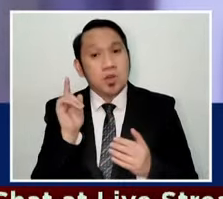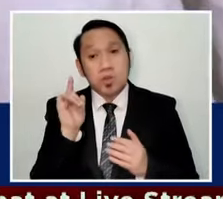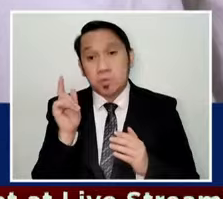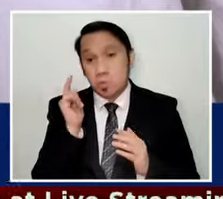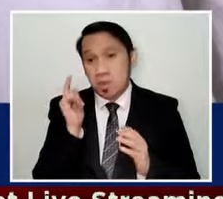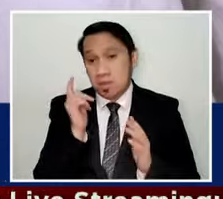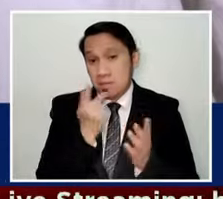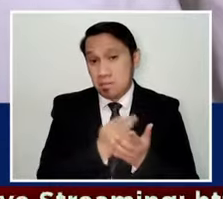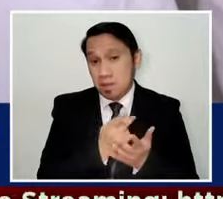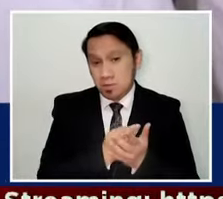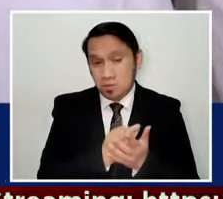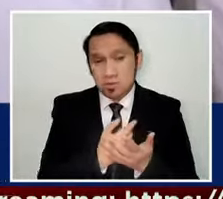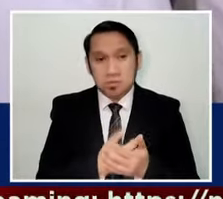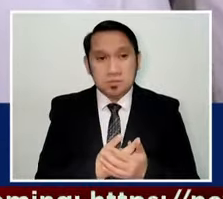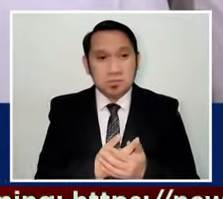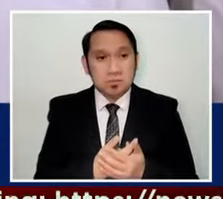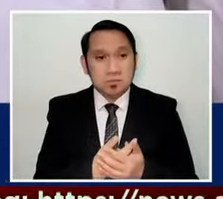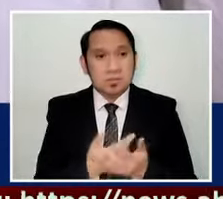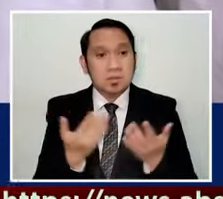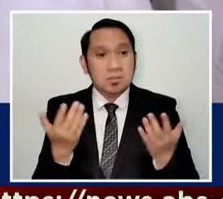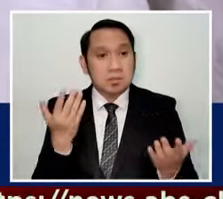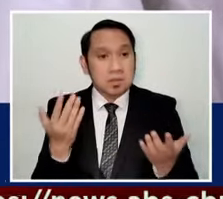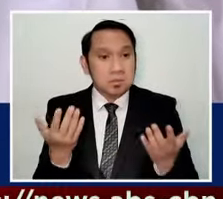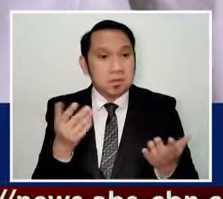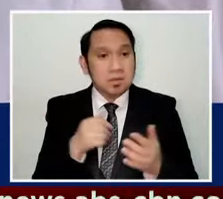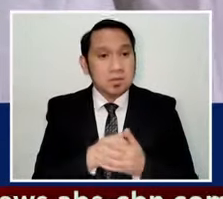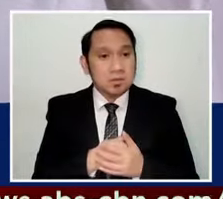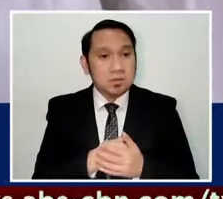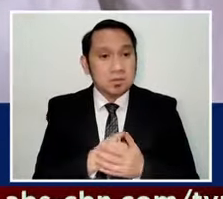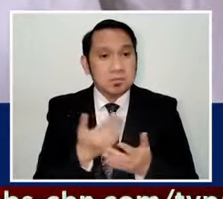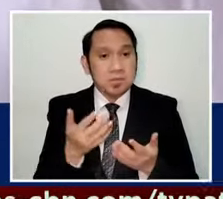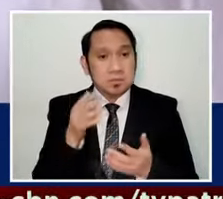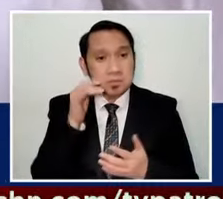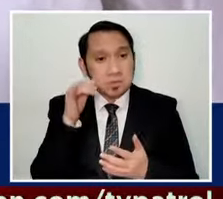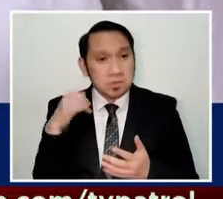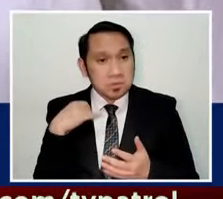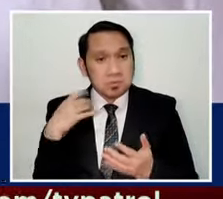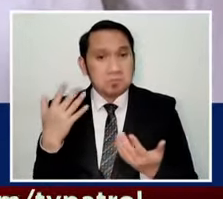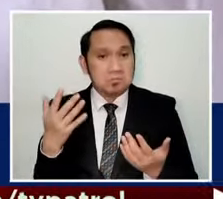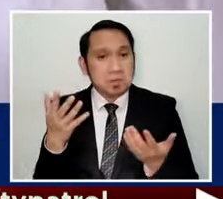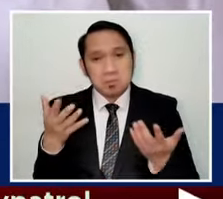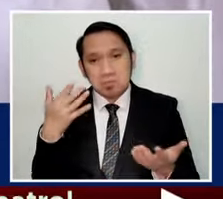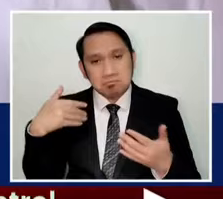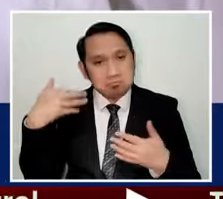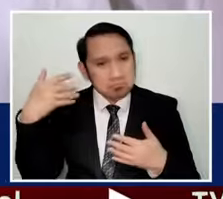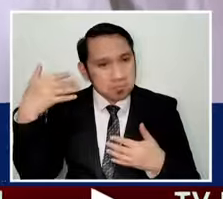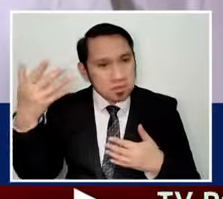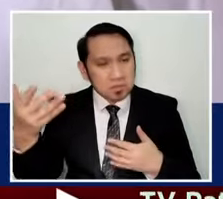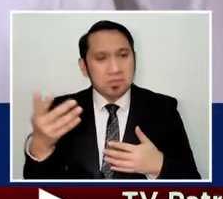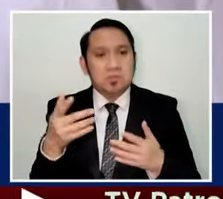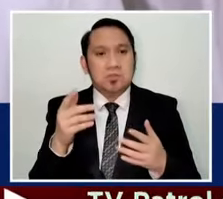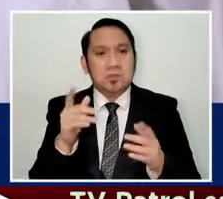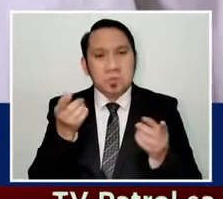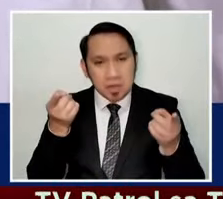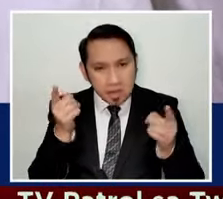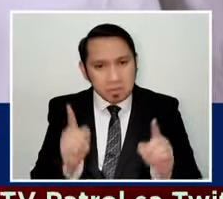Pangulo, "Yesterday if not sooner, lahat ng timetable ko yesterday if not sooner. Lahat yan ASAP.